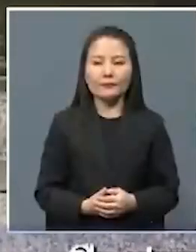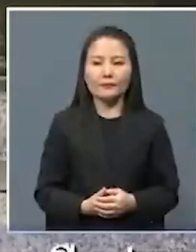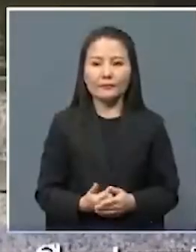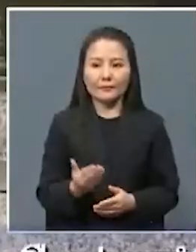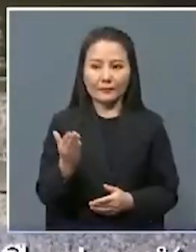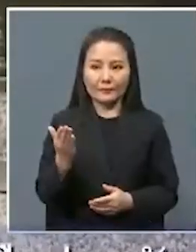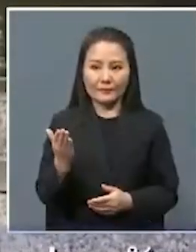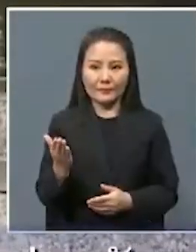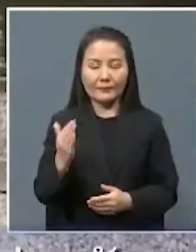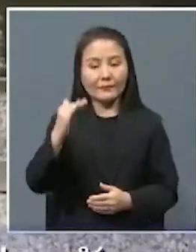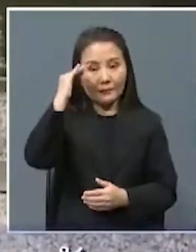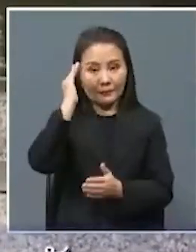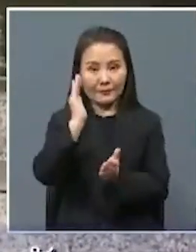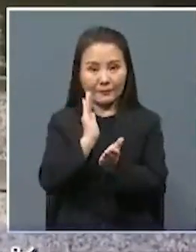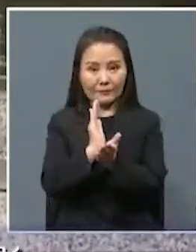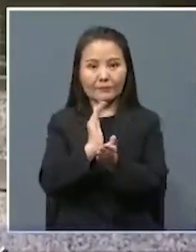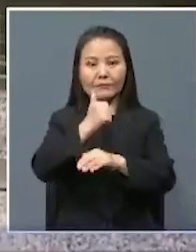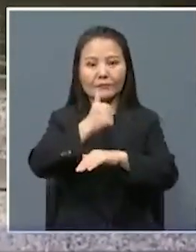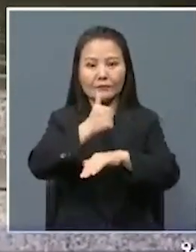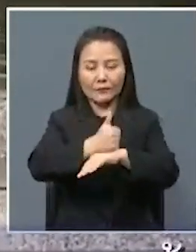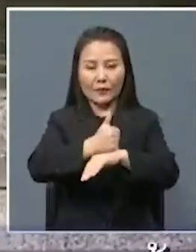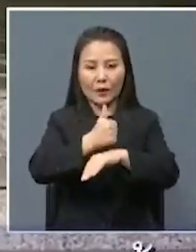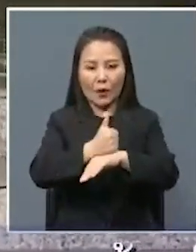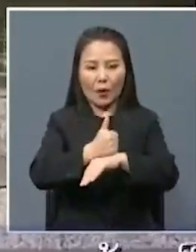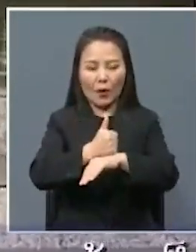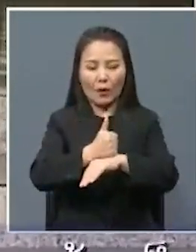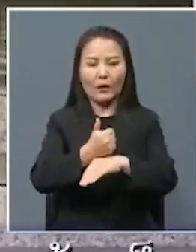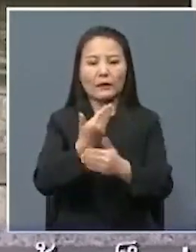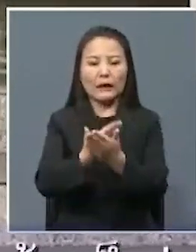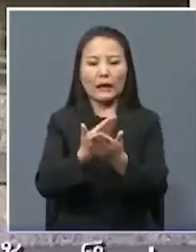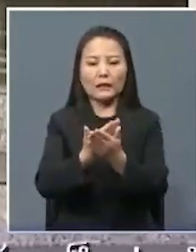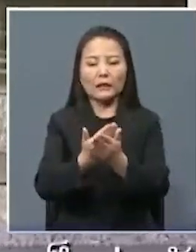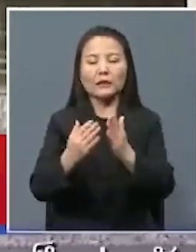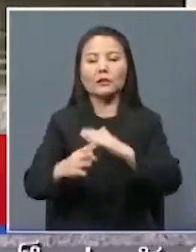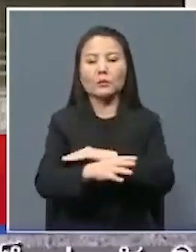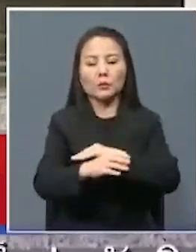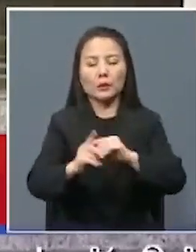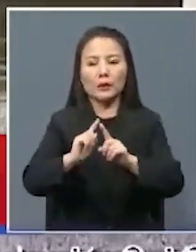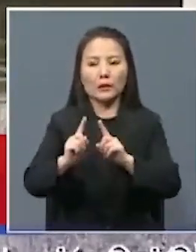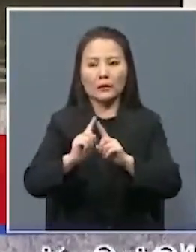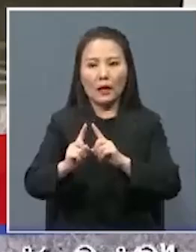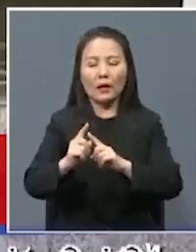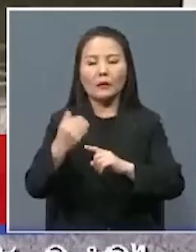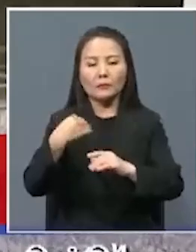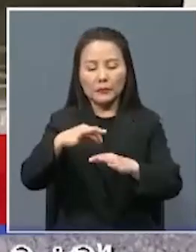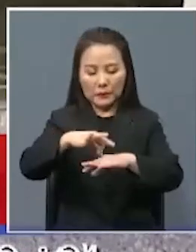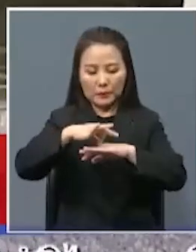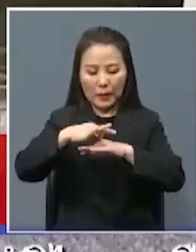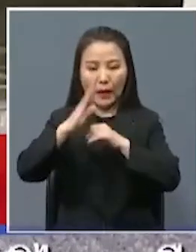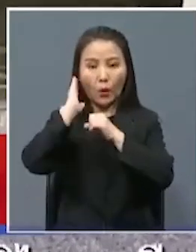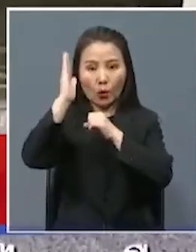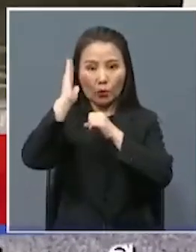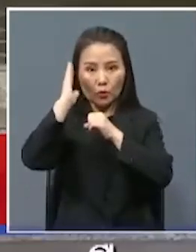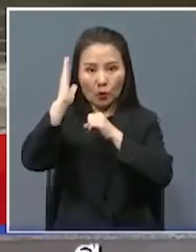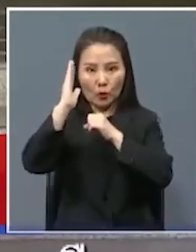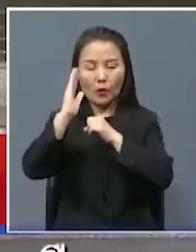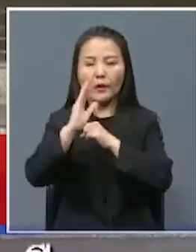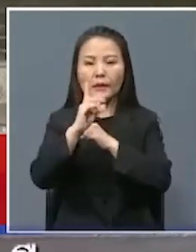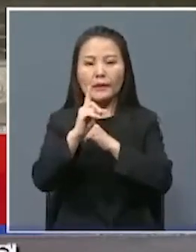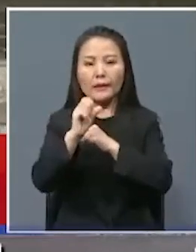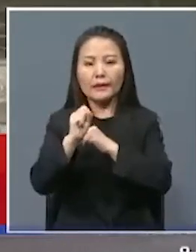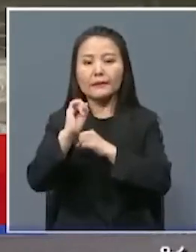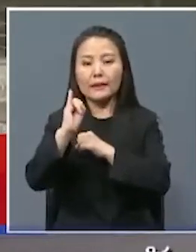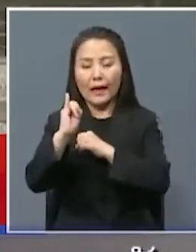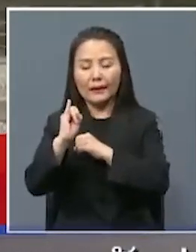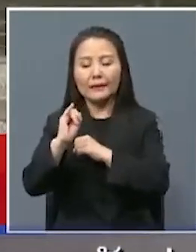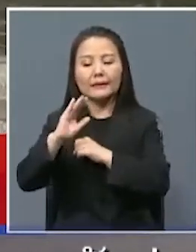พันตำรวจตรีวรนันท์ศรีล้ำผู้อำนวยการกองคดีทุจริตการเงินนอกระบบในฐานะโฆษกกรมสอบสวนคดีพิเศษนะครับได้รับเรื่องร้องเรียนจากน